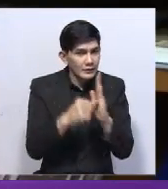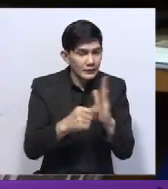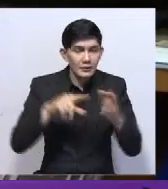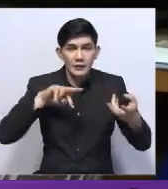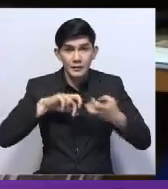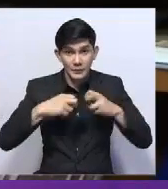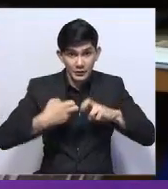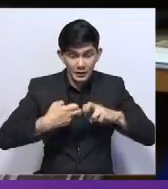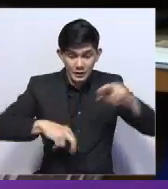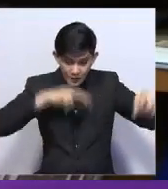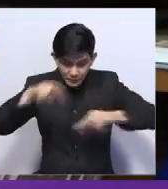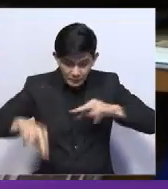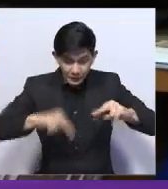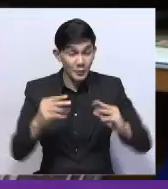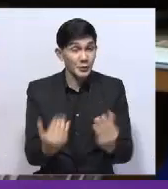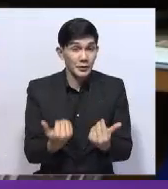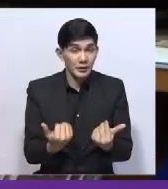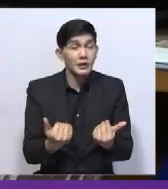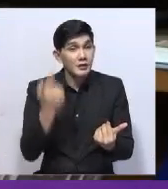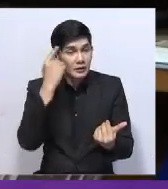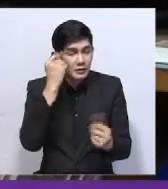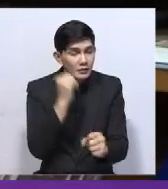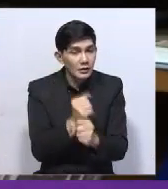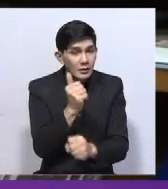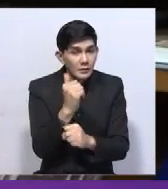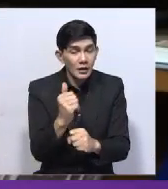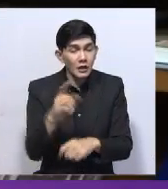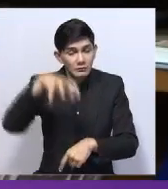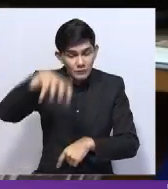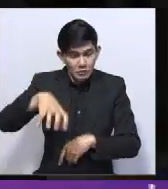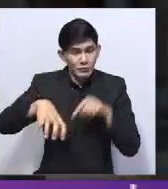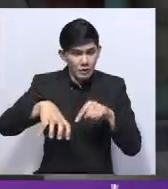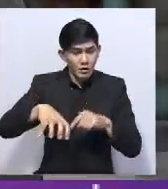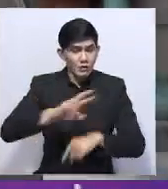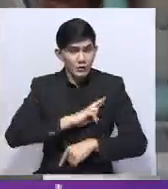าการตรวจสอบเรื่องราวจะเกิดขึ้นภายในหน่วยงาน